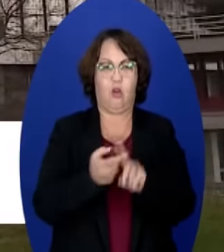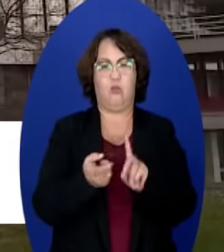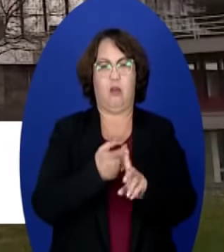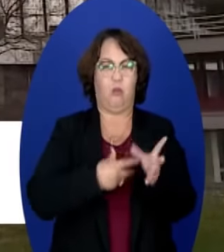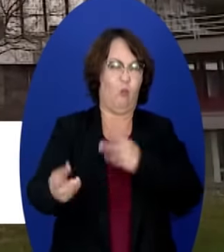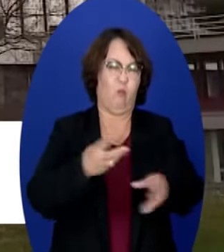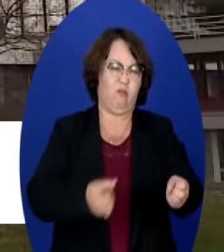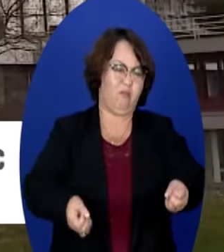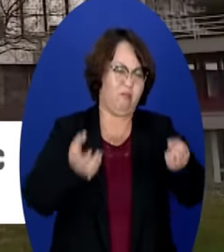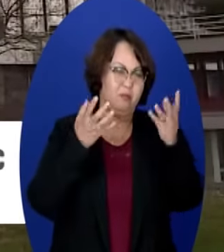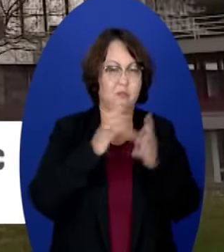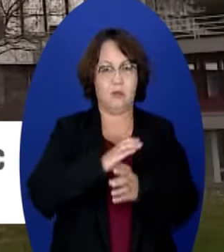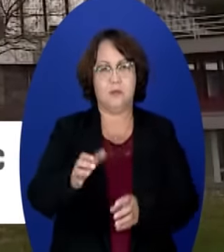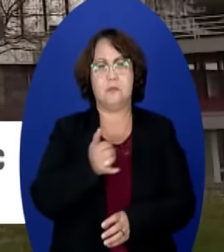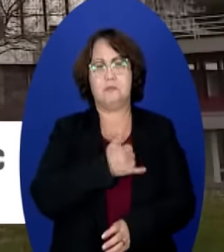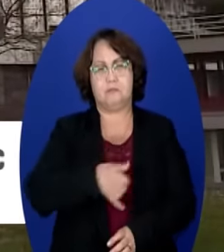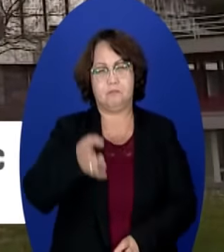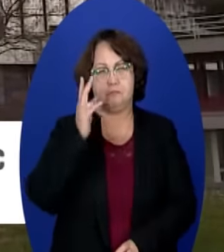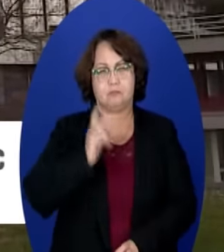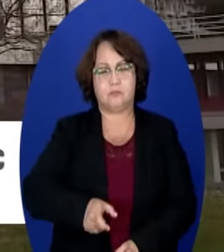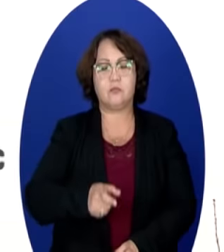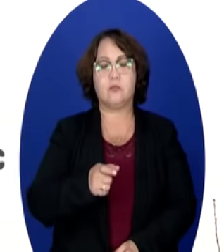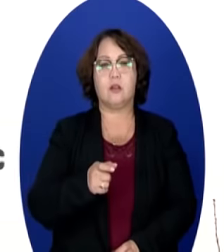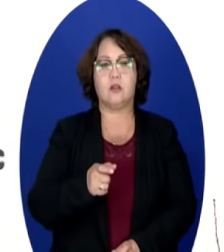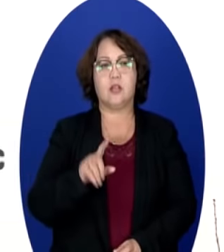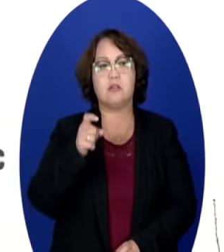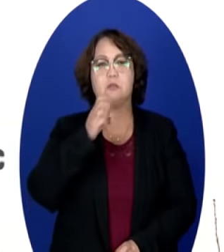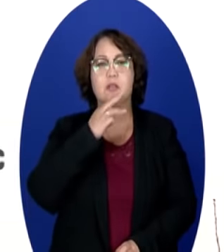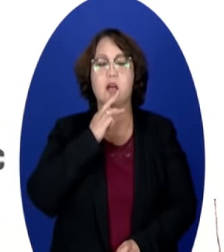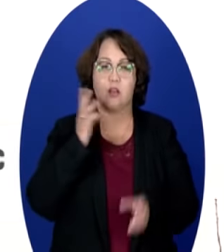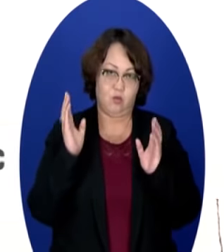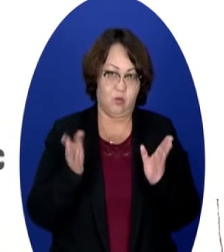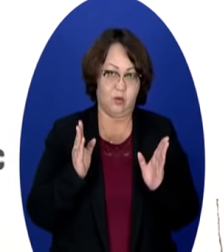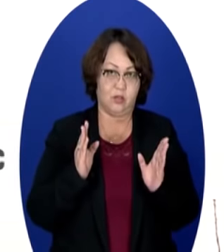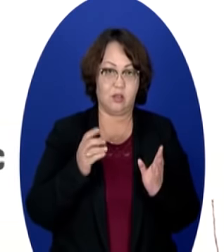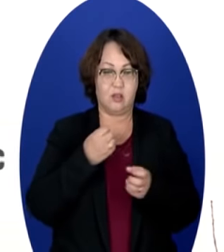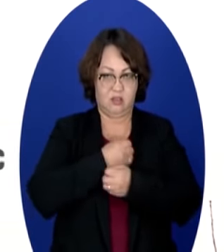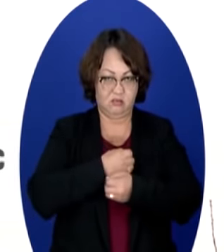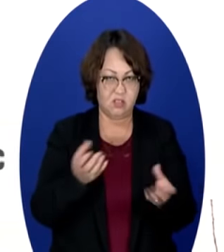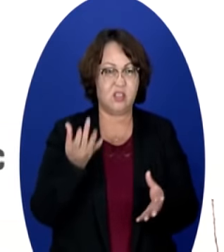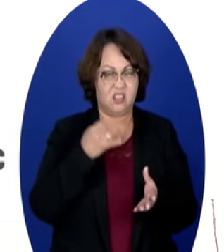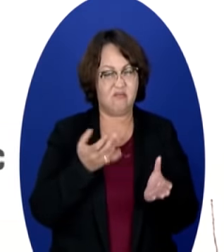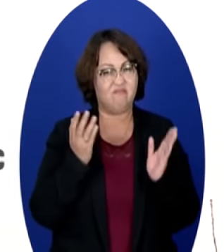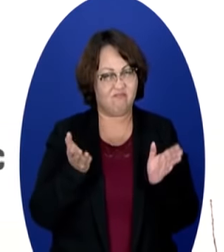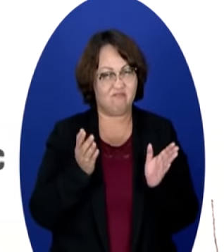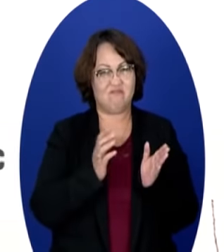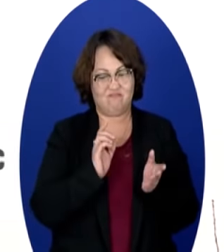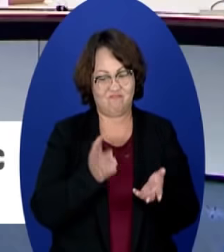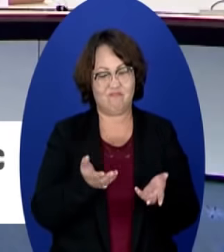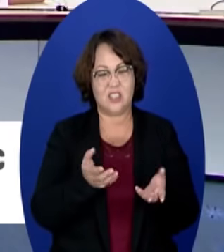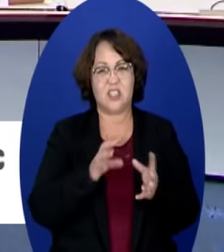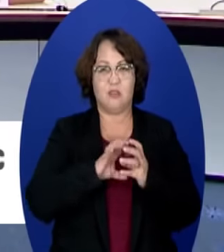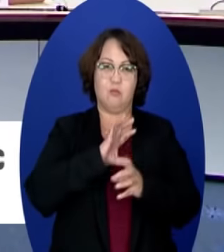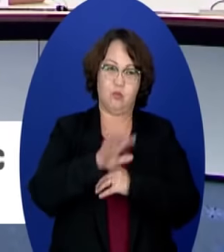тэргүүн Тедрос Аданом Гибрейсус Женевт хэлгсэн хэвлэлийн баг хурлынхаа үеэр бол энхүү мэддэгдсэн. Дүнчлэн тэрээр дэлхийн нийт хүн ам